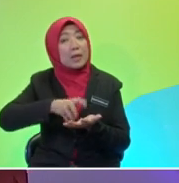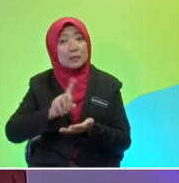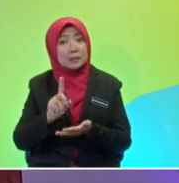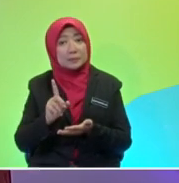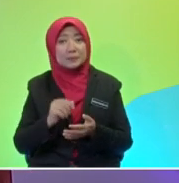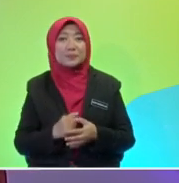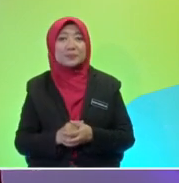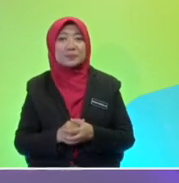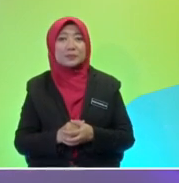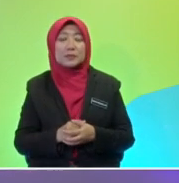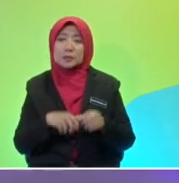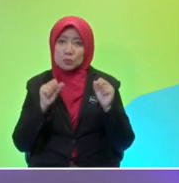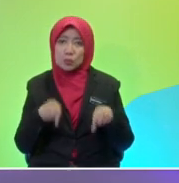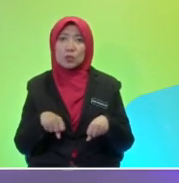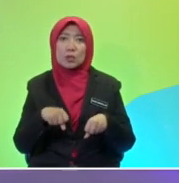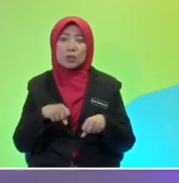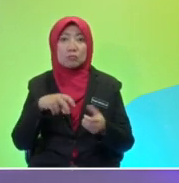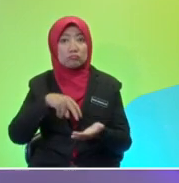serangga yang boleh melompat